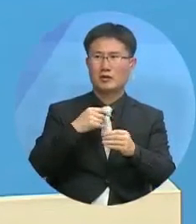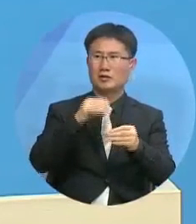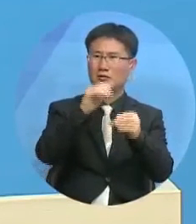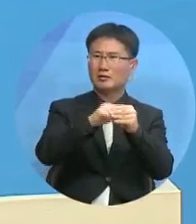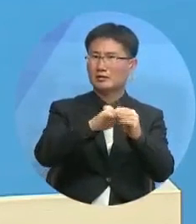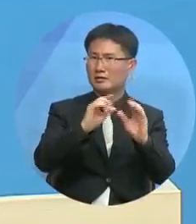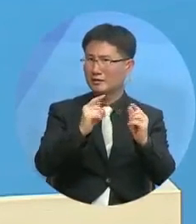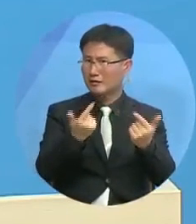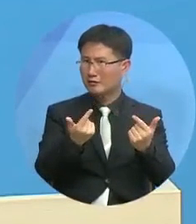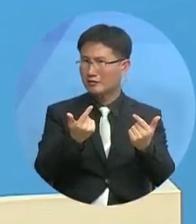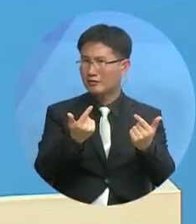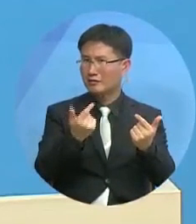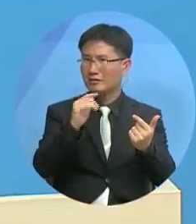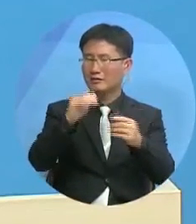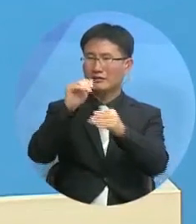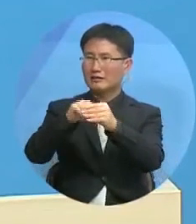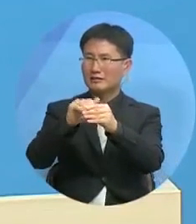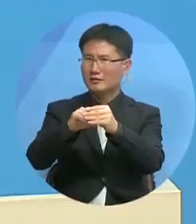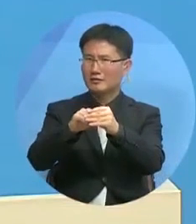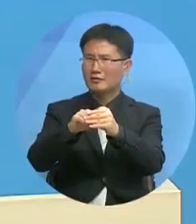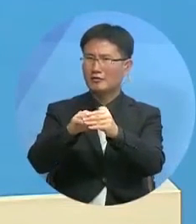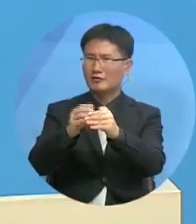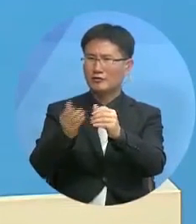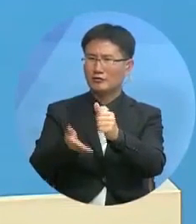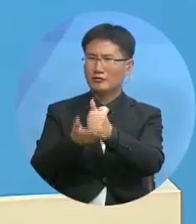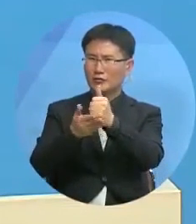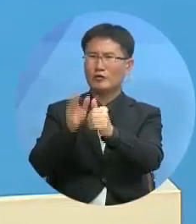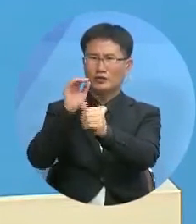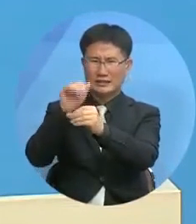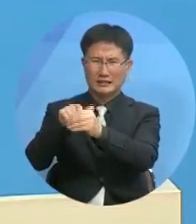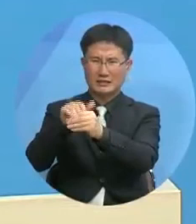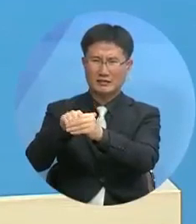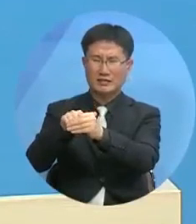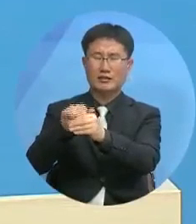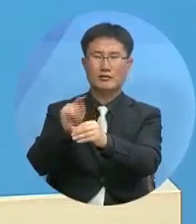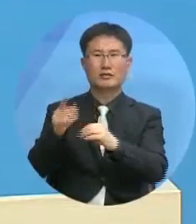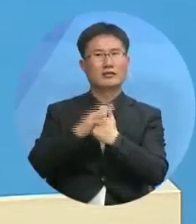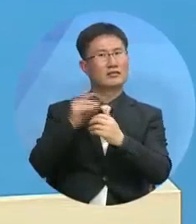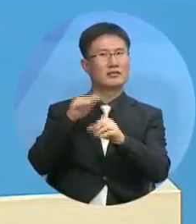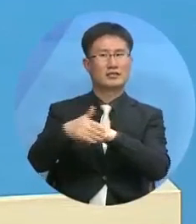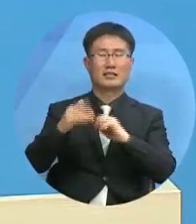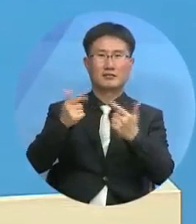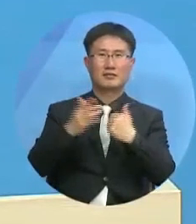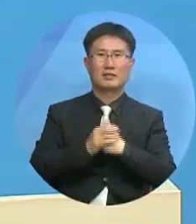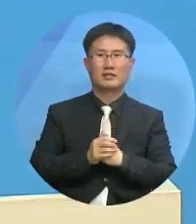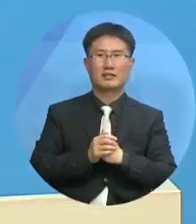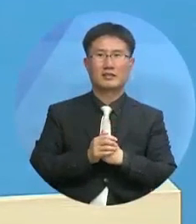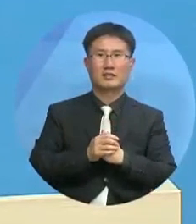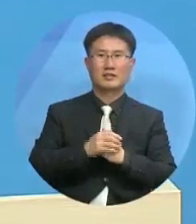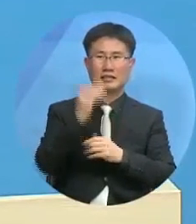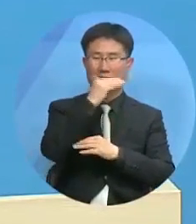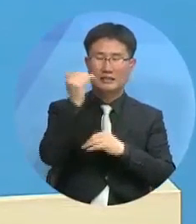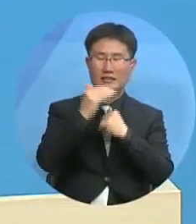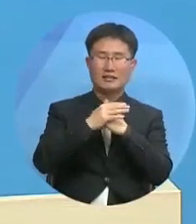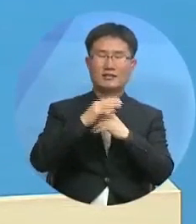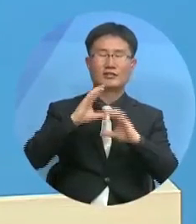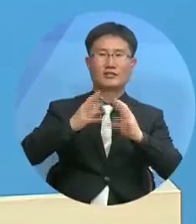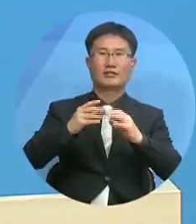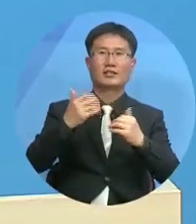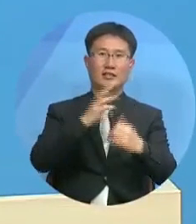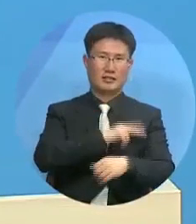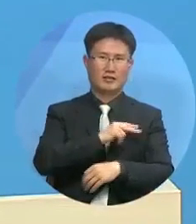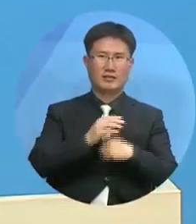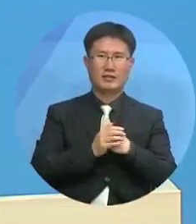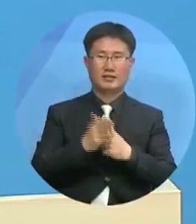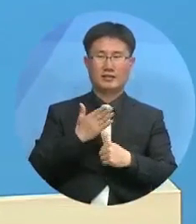연대 안 하면 찍을 후보 안 찍지 않는다고 봅니다. 일 잘하는 정치인, 정의로운 국회의원, 저 심상정,